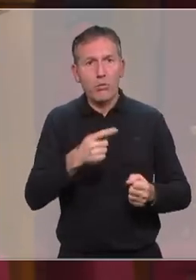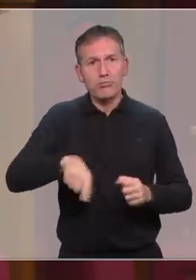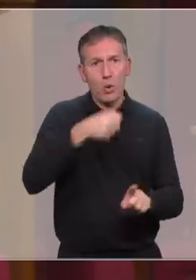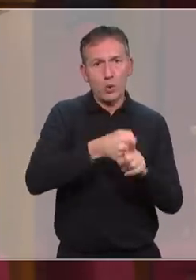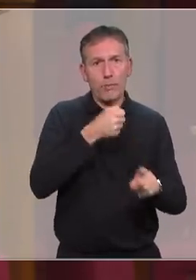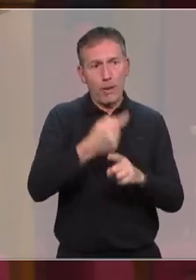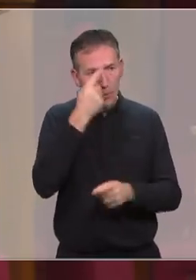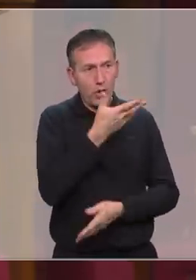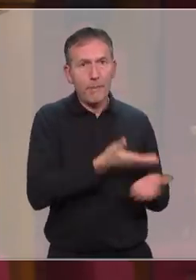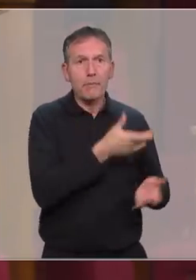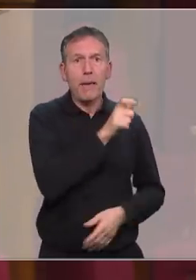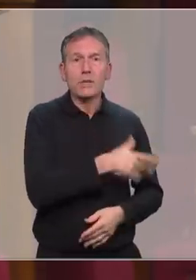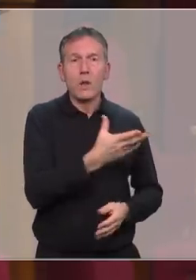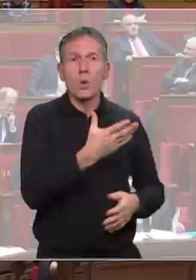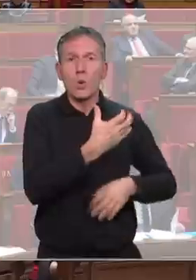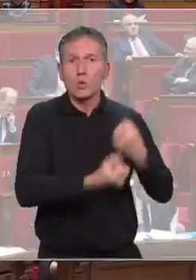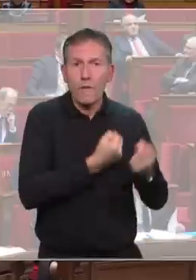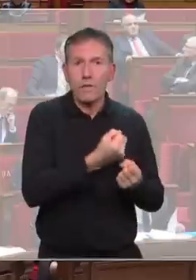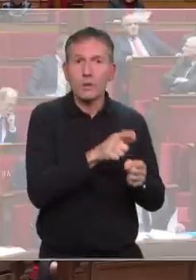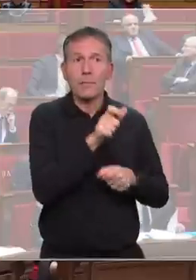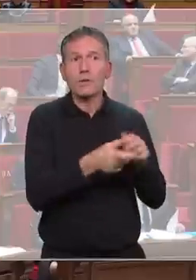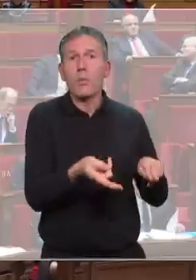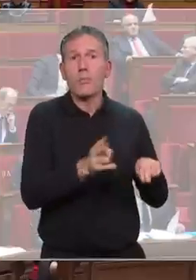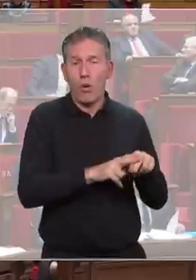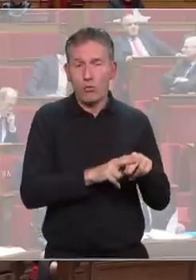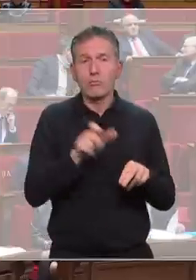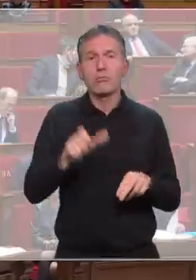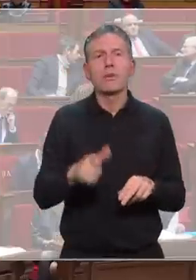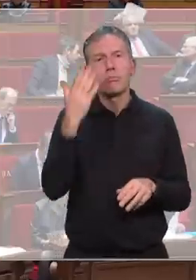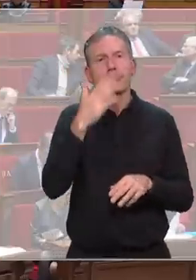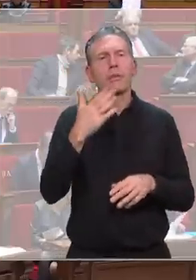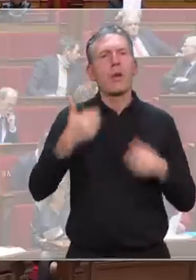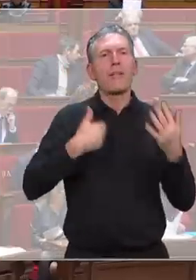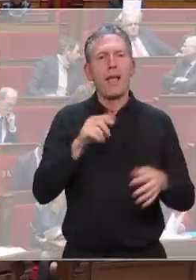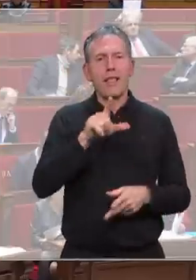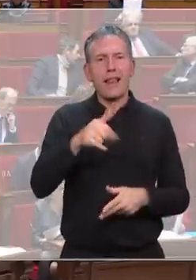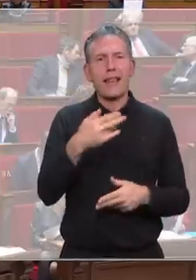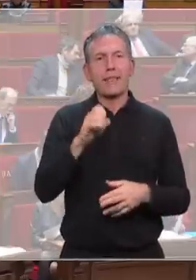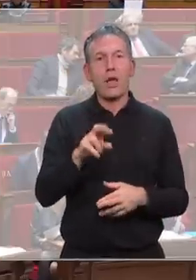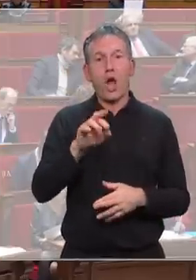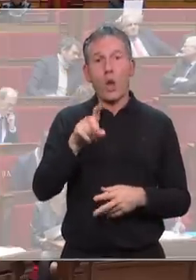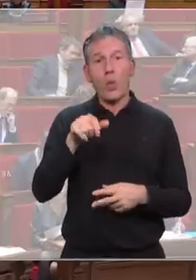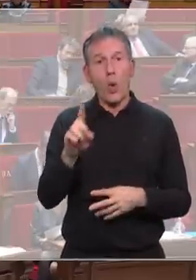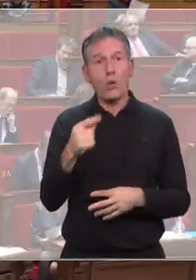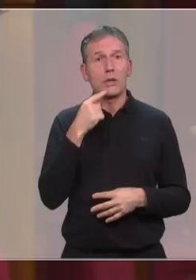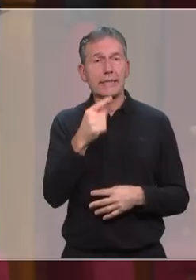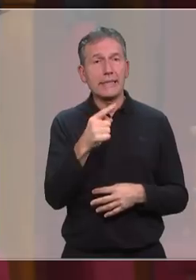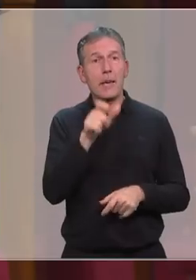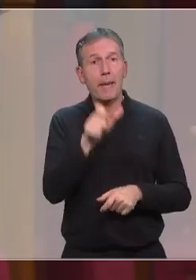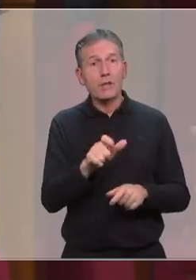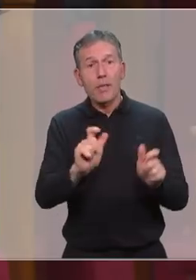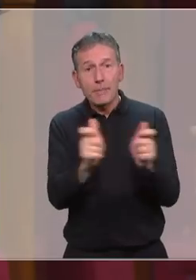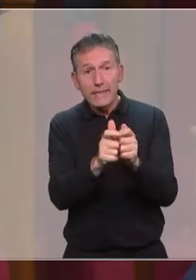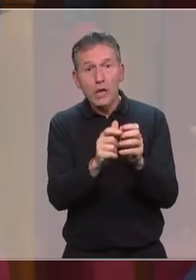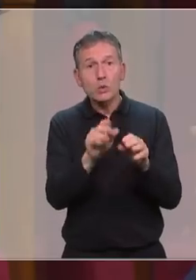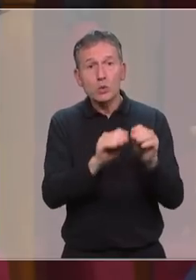souffrent et à tous ceux qui nous ont quittés. Lynn Renault l'a dit, quelqu'un de dépisté, c'est quelqu'un de soigné qui ne transmet